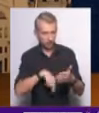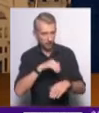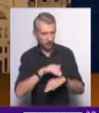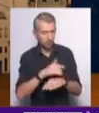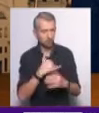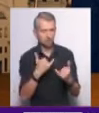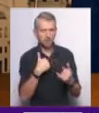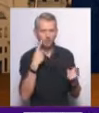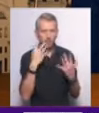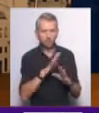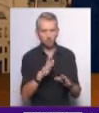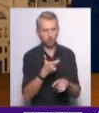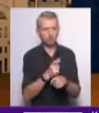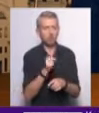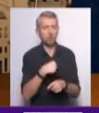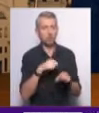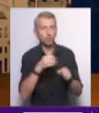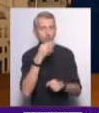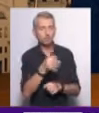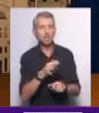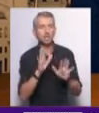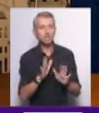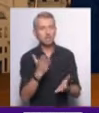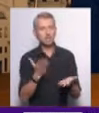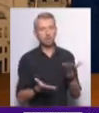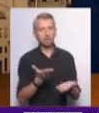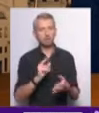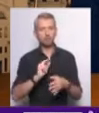уявляю. Більше того, я можу заявити, що тільки, напевно,